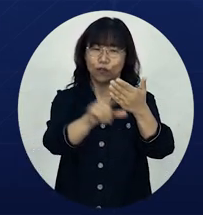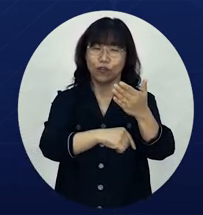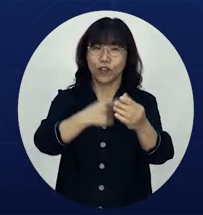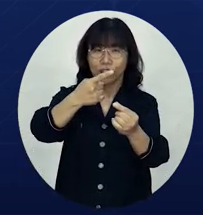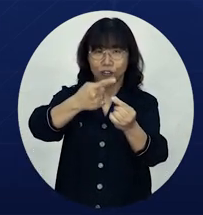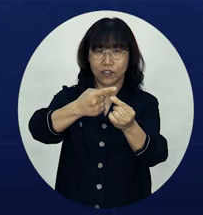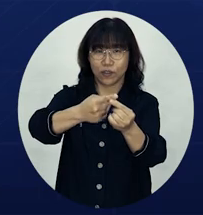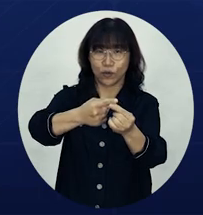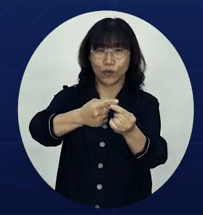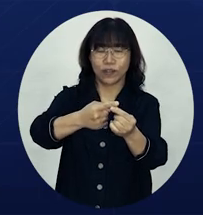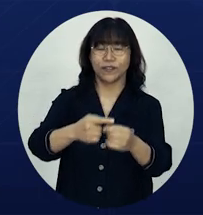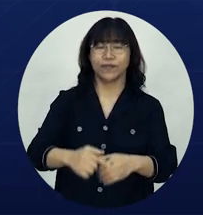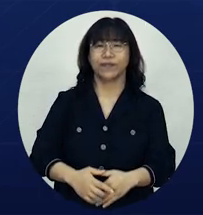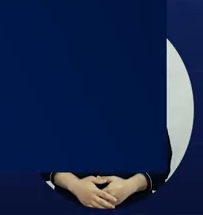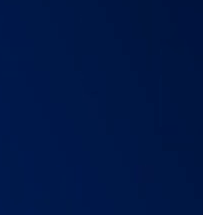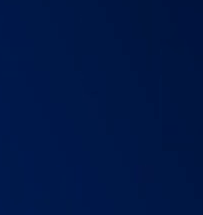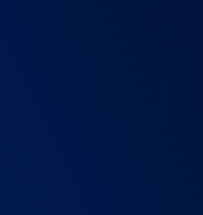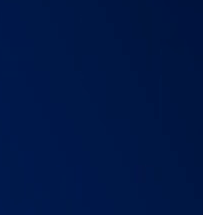주간 주소입니다